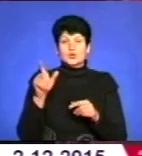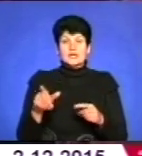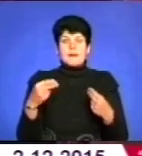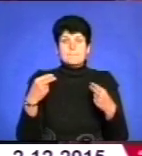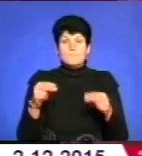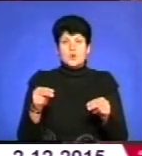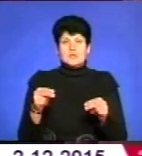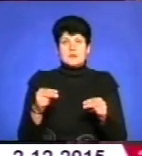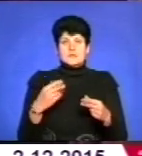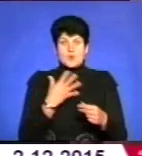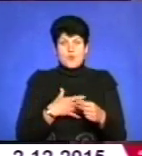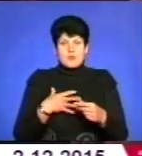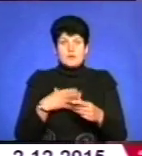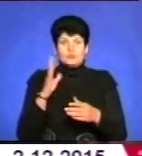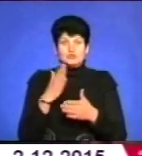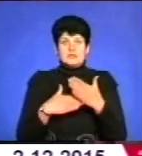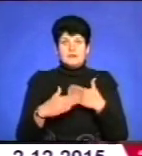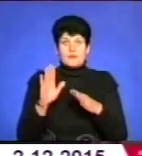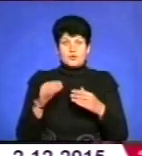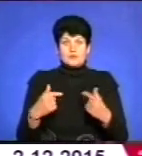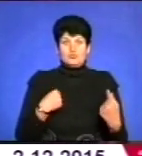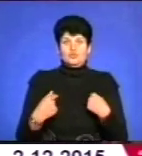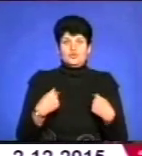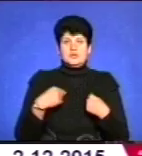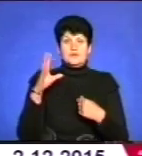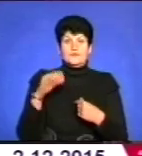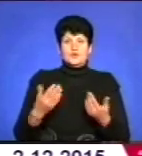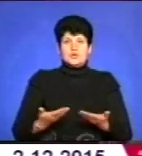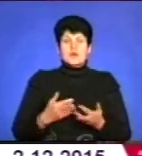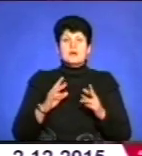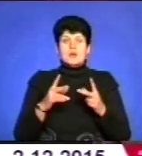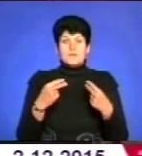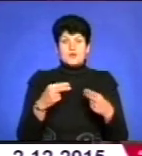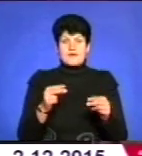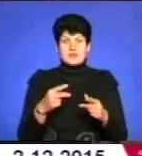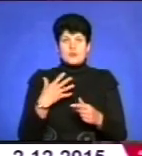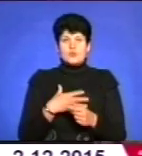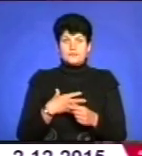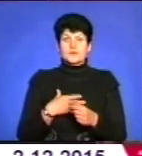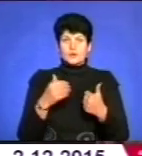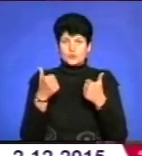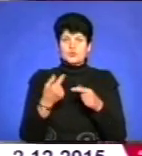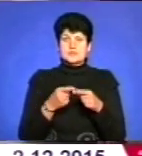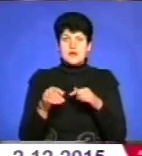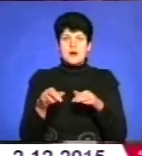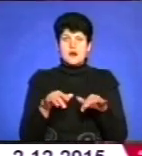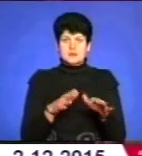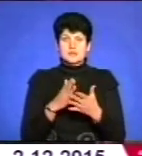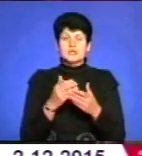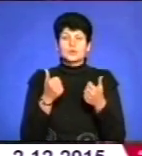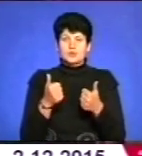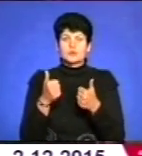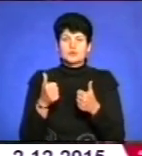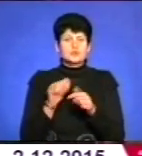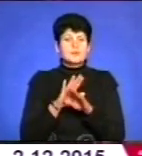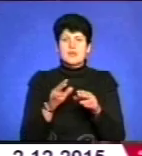буде інвалід, ну, а потім мучиться ціле життя, як так органи продавати? Думаєте, добре, що така акція зараз організована? Добре, добре,